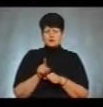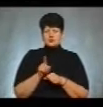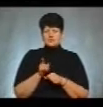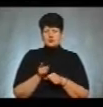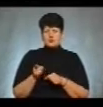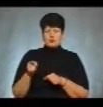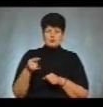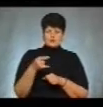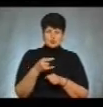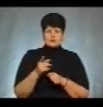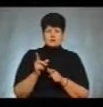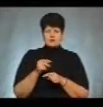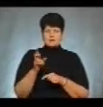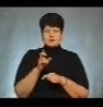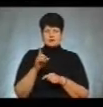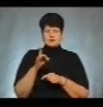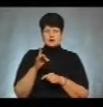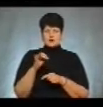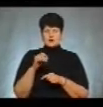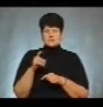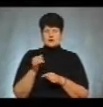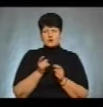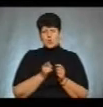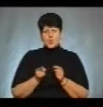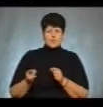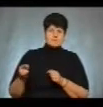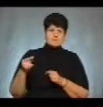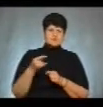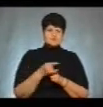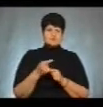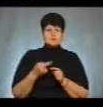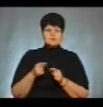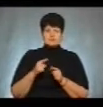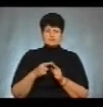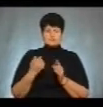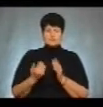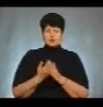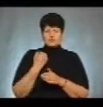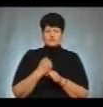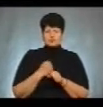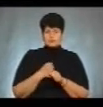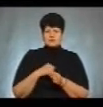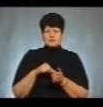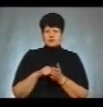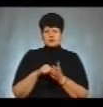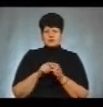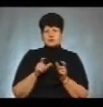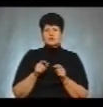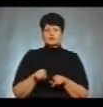об'їзної виїхати на дорогу Бережан-Розгадів, біжають цей новозроблений участок, скажімо, називаємо